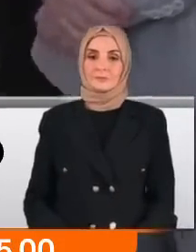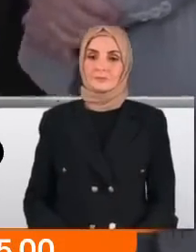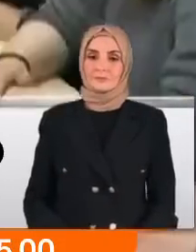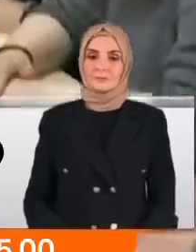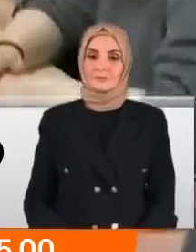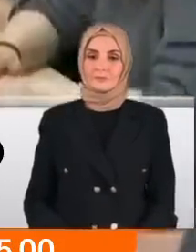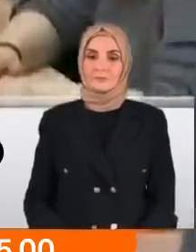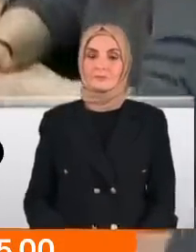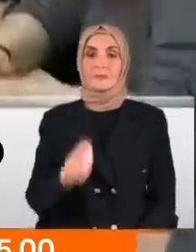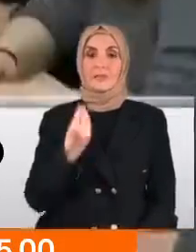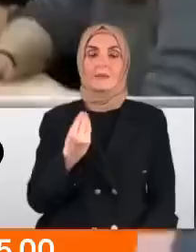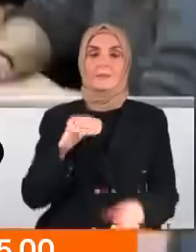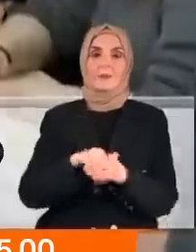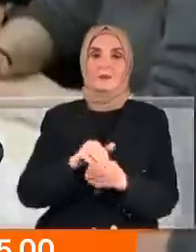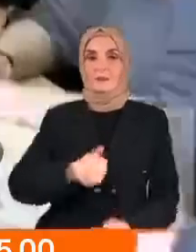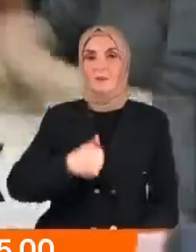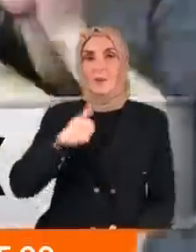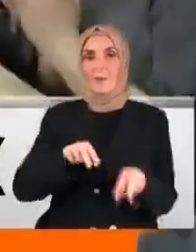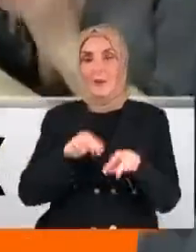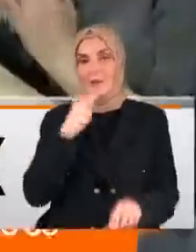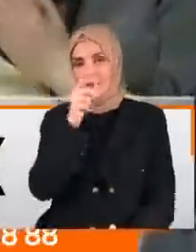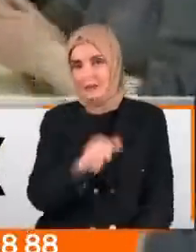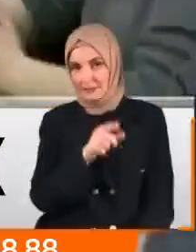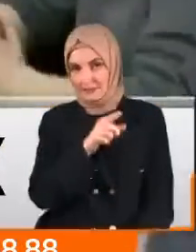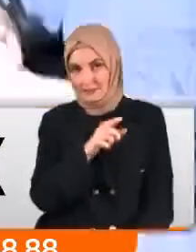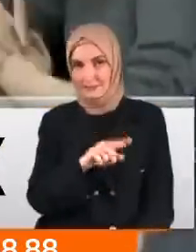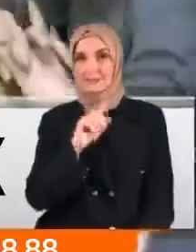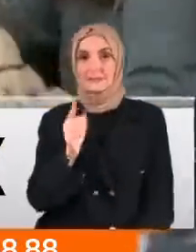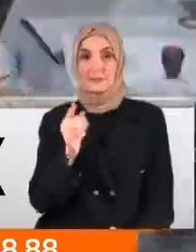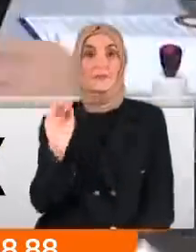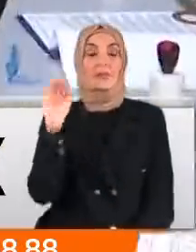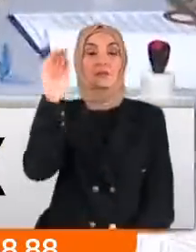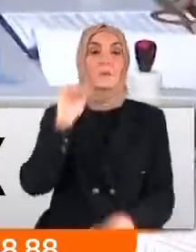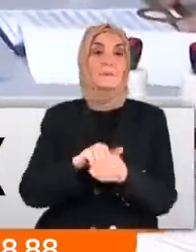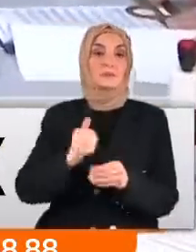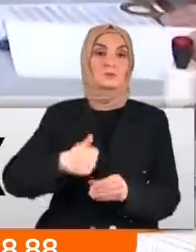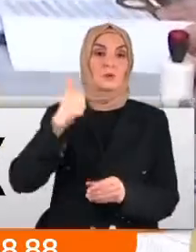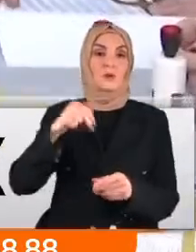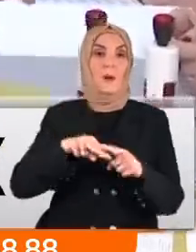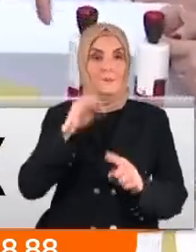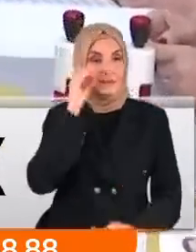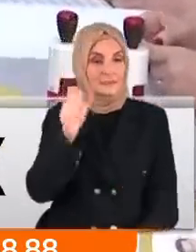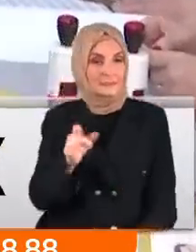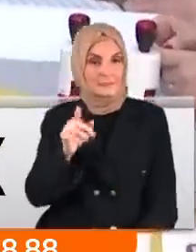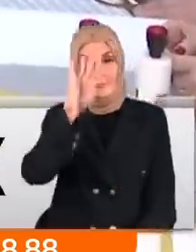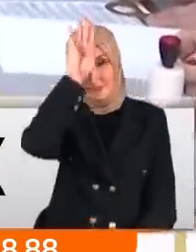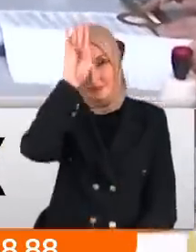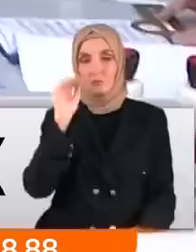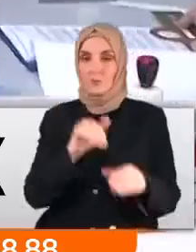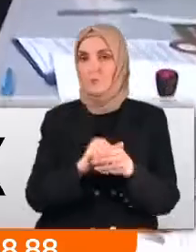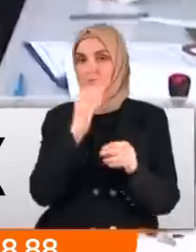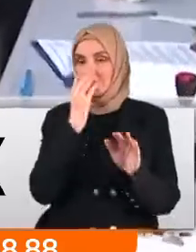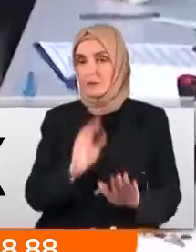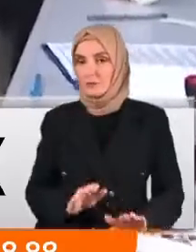olsun inşallah. İyi Parti Genel Başkanı Meral Akşener'le Gelecek Partisi Genel Başkanı Ahmet Davutoğlu ise İstanbul'da sandığa